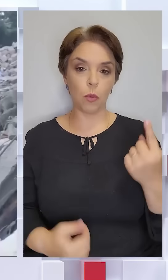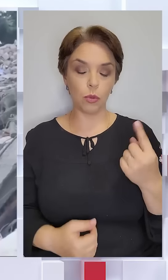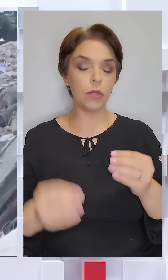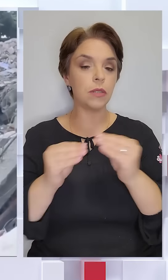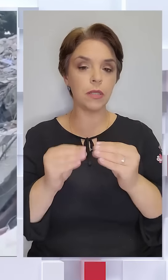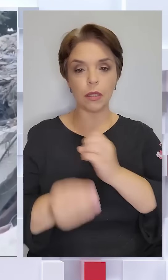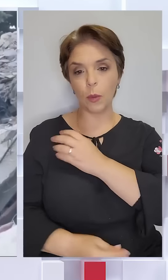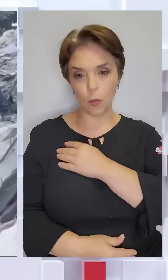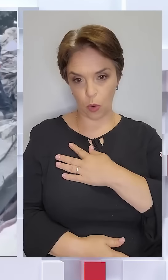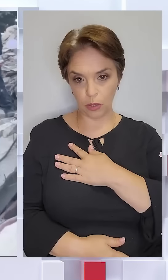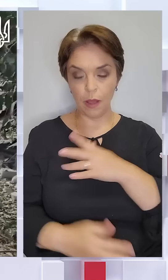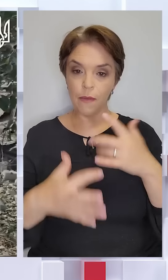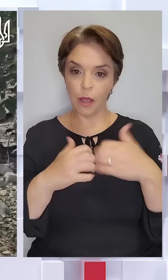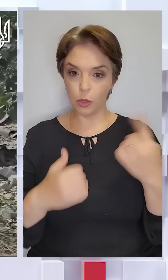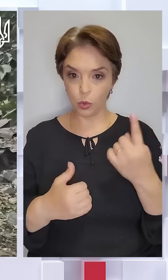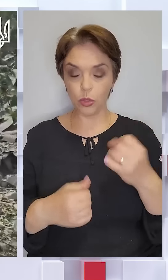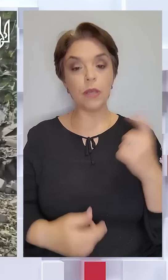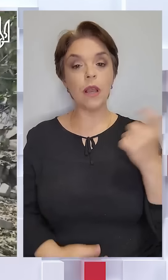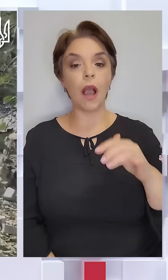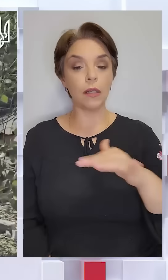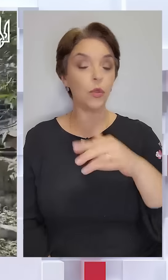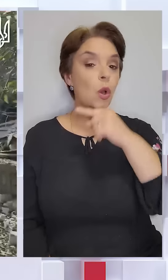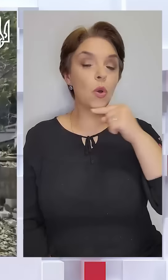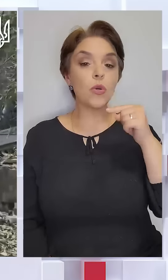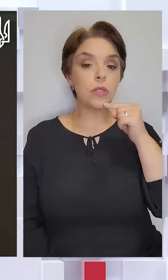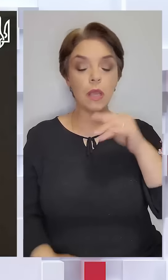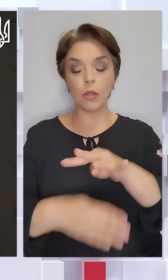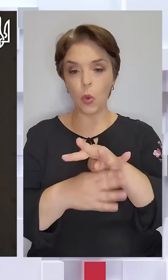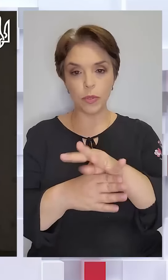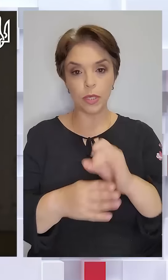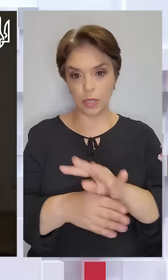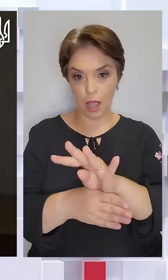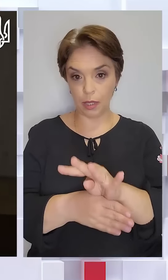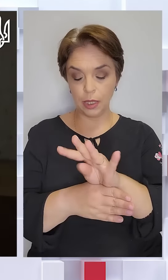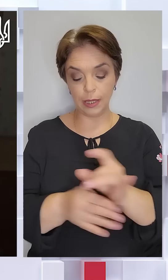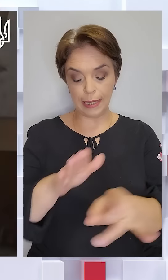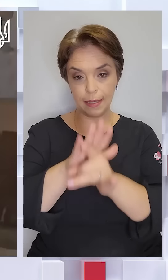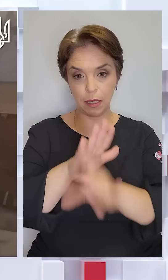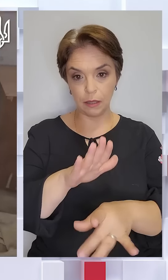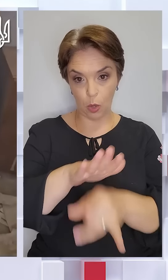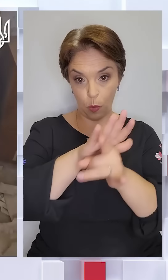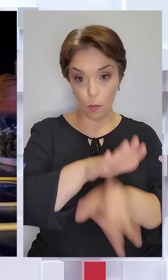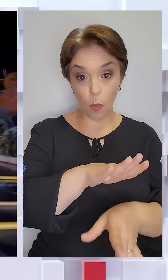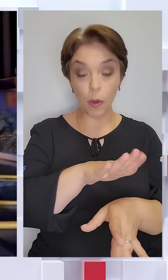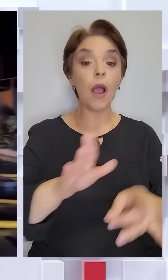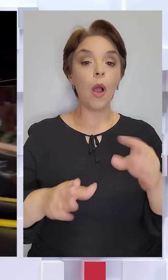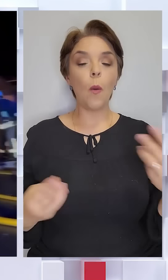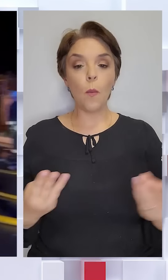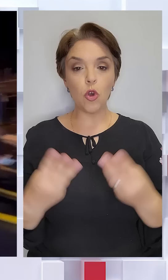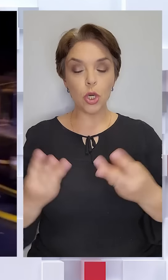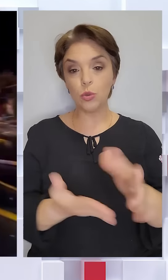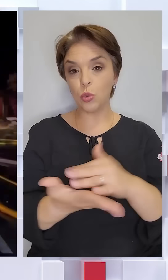Дніпропетровщині, десятки поранених, Херсонщину і Харківщину. Росіяни обстрілюють з артилерії та скидають авіабомби,